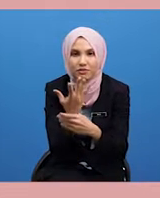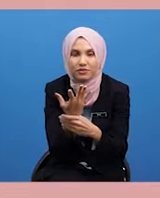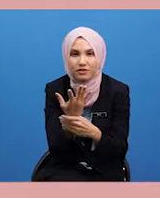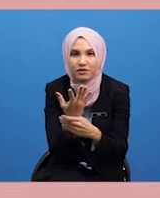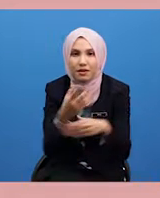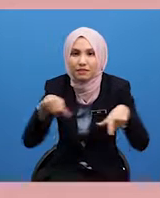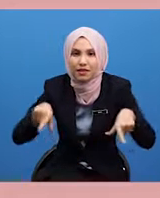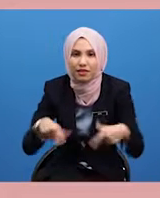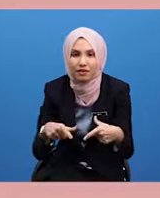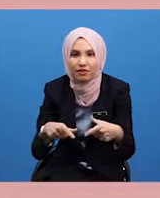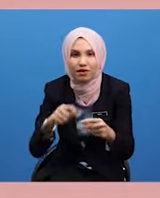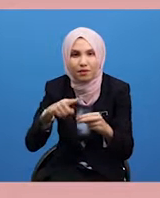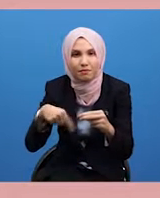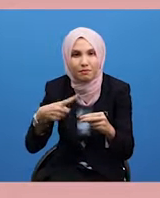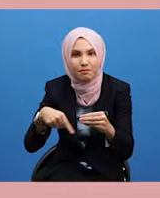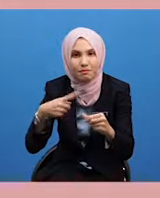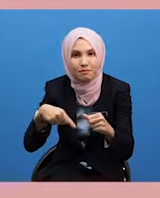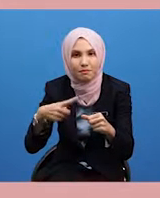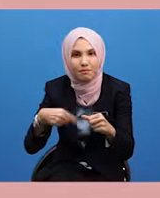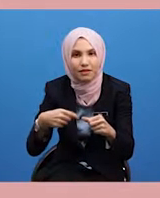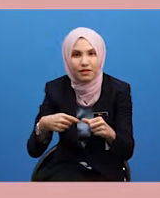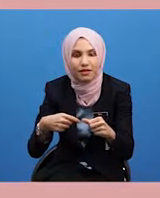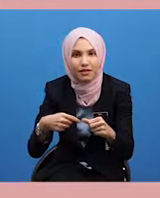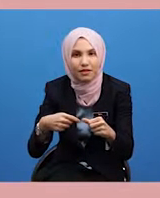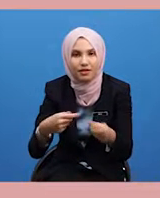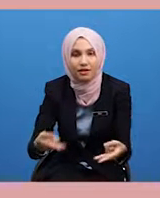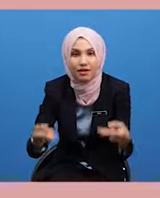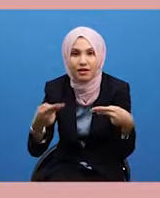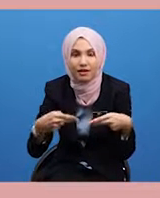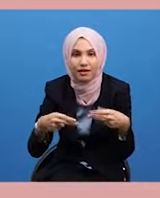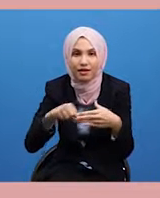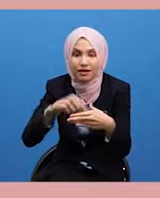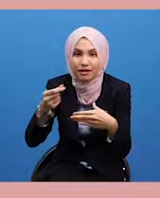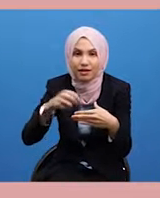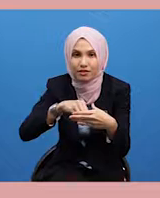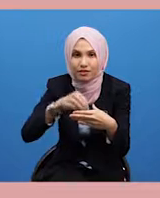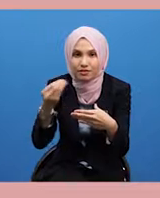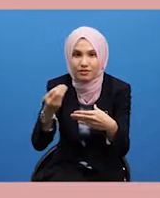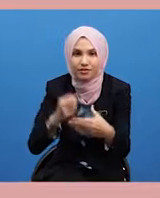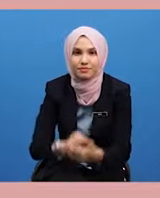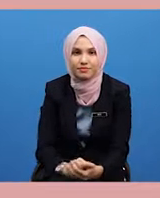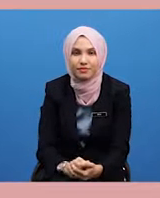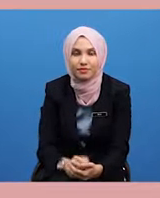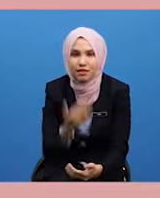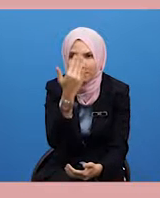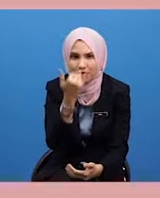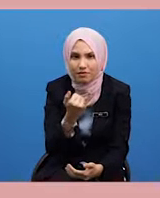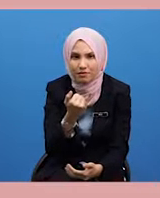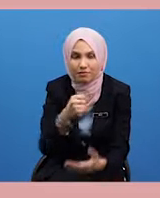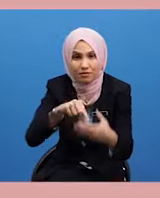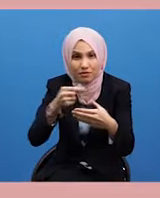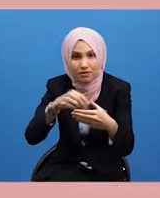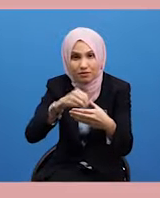ini boleh berlaku dengan kehadiran gas oksigen. Mengapakah gas